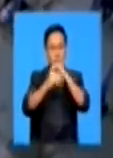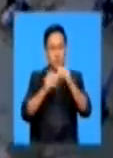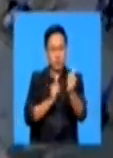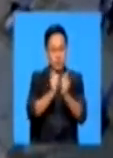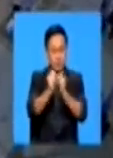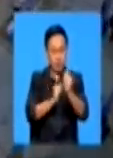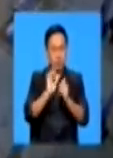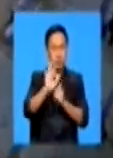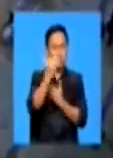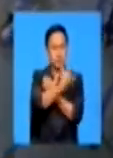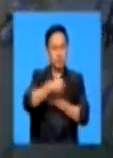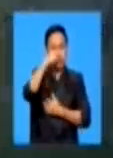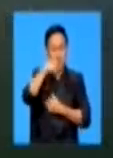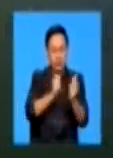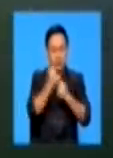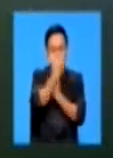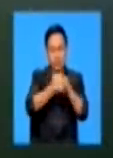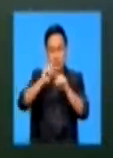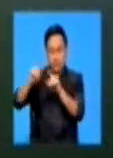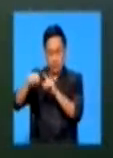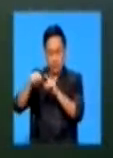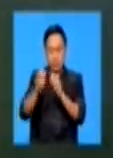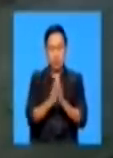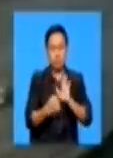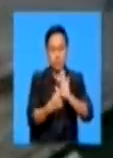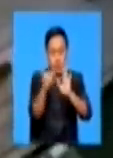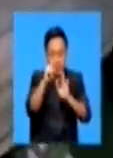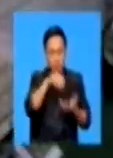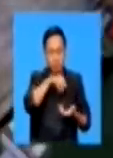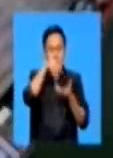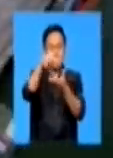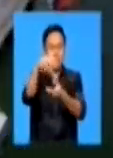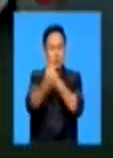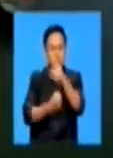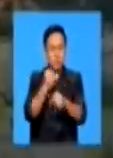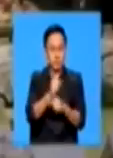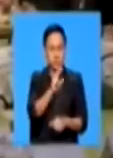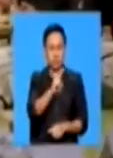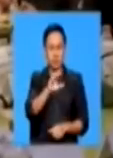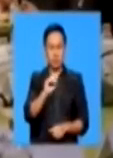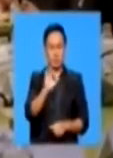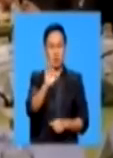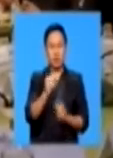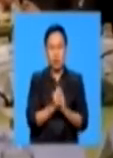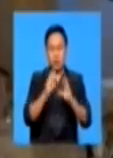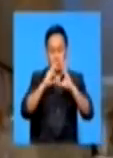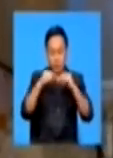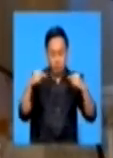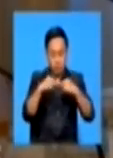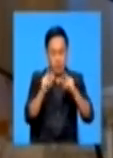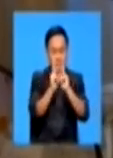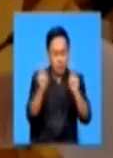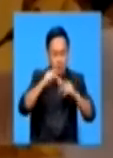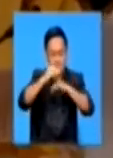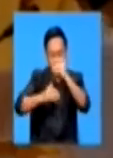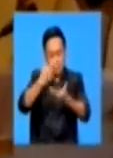ารถในการแข่งขันของประเทศอาทิเช่นการผลักดันการส่งออกในปี2559ได้มีการประชุมคณะกรรมการพัฒนาการ